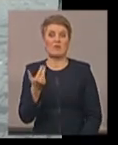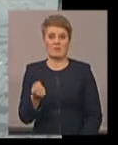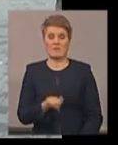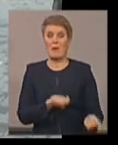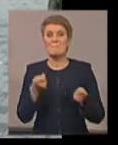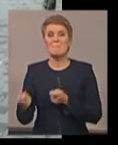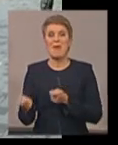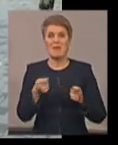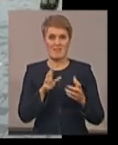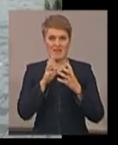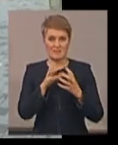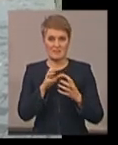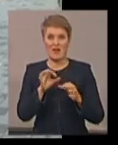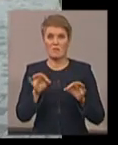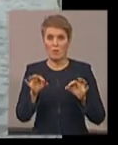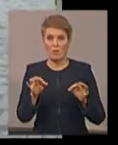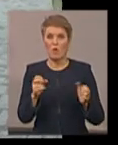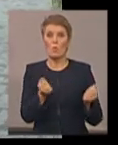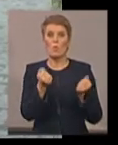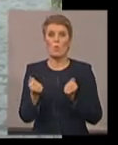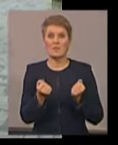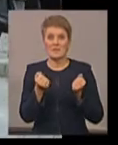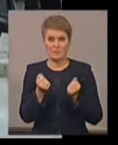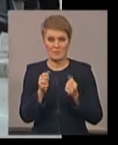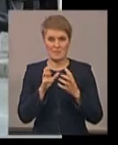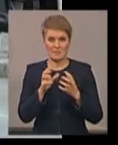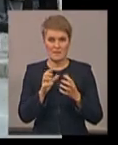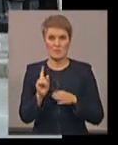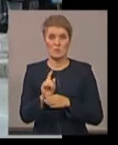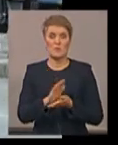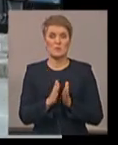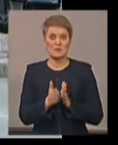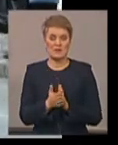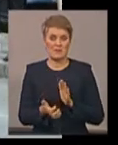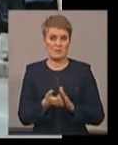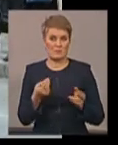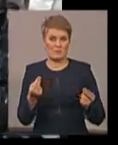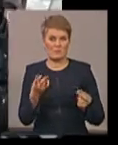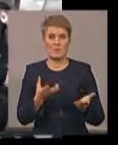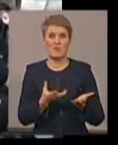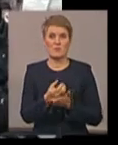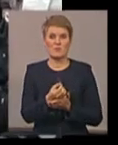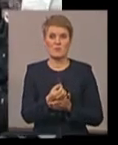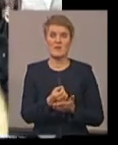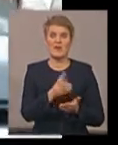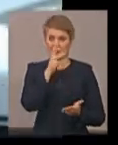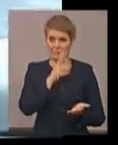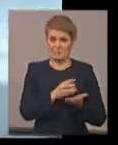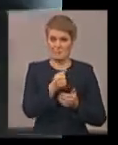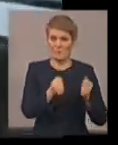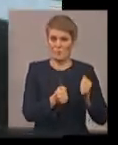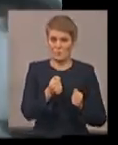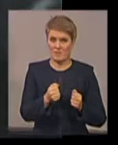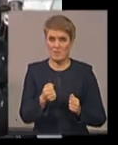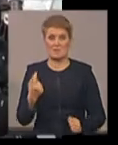Перевізники пояснюють, на отримання транспорту в нормальному стані вторгованих грошей бракує, а ще треба платити водіям і диспетчерам. Тож 3 гривні